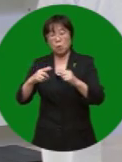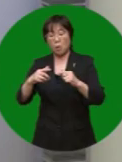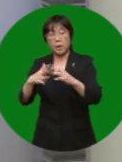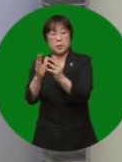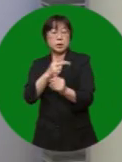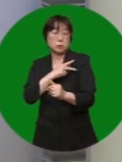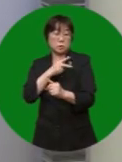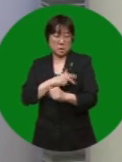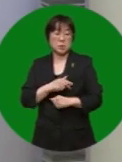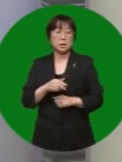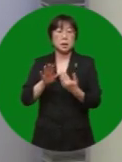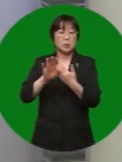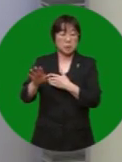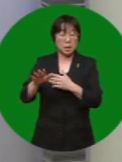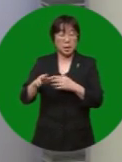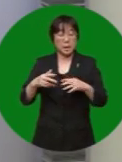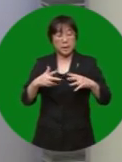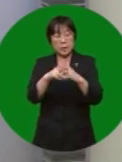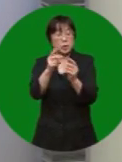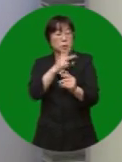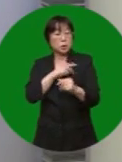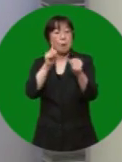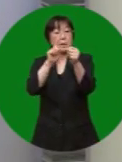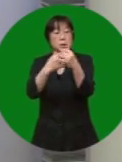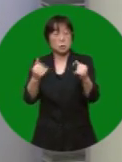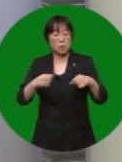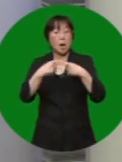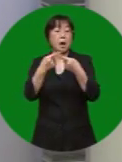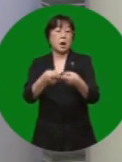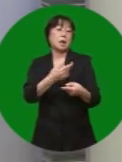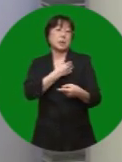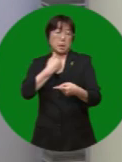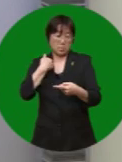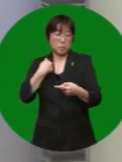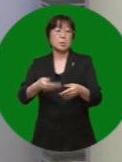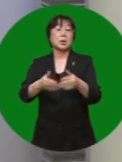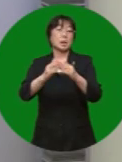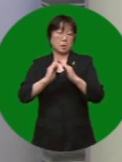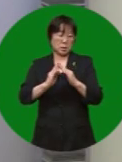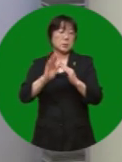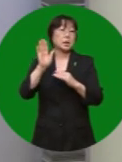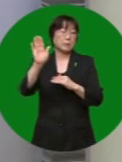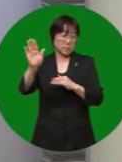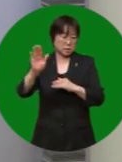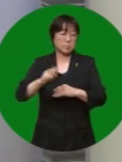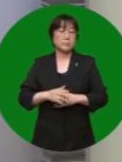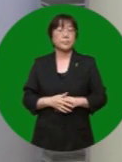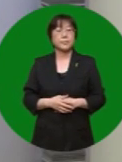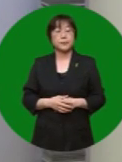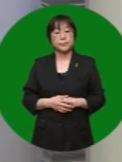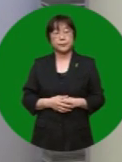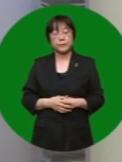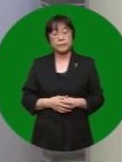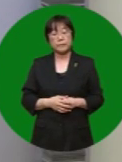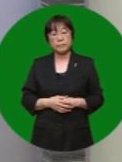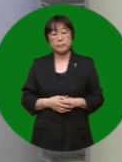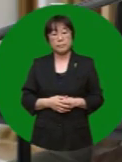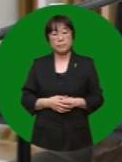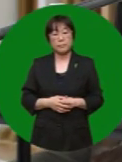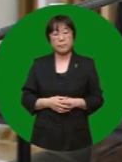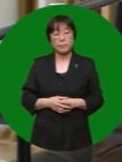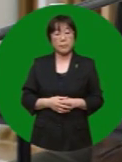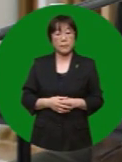士、それと建築士を目指す者が入会できる会として、設立されております